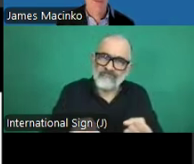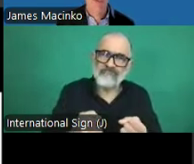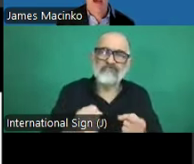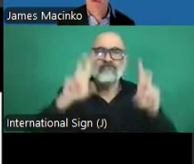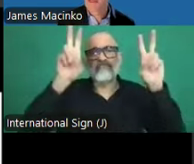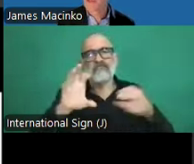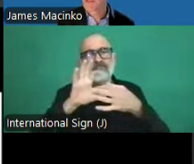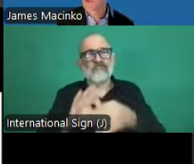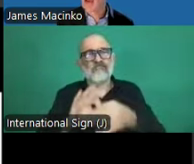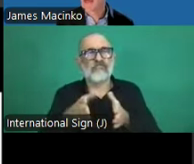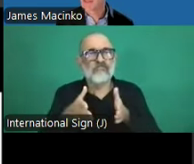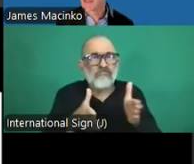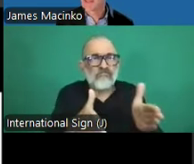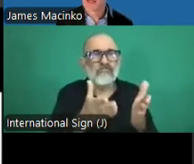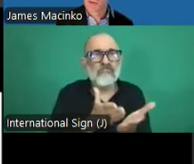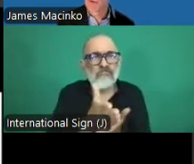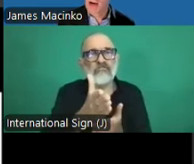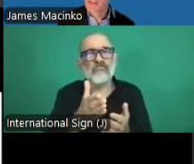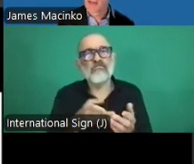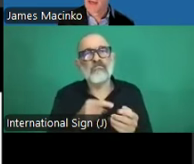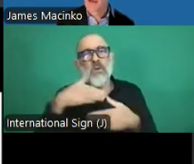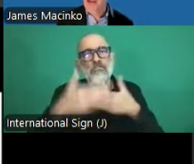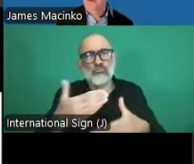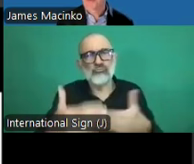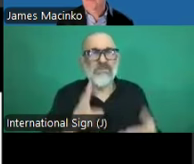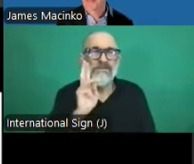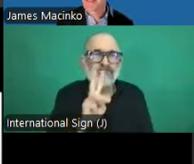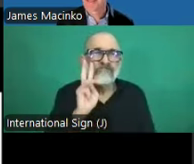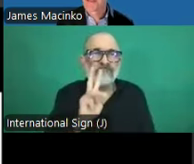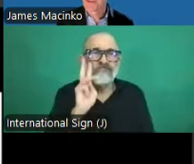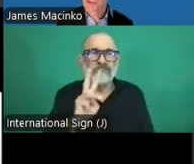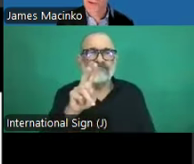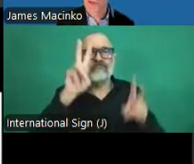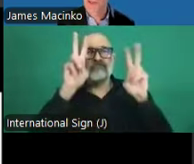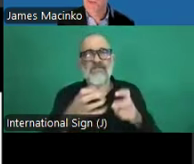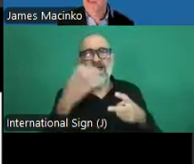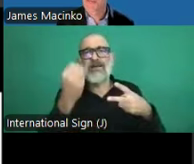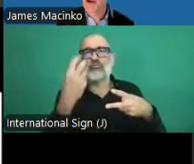facteurs? Pourquoi est-ce que quelques-uns ont cherché